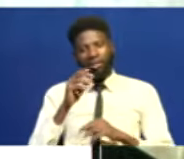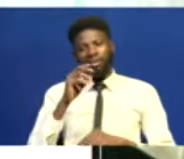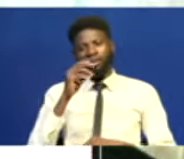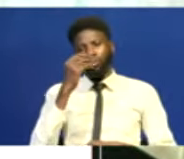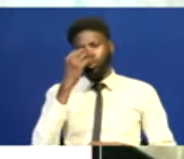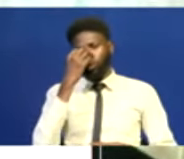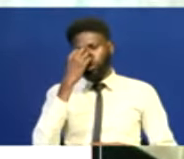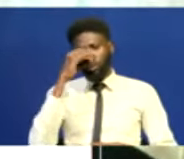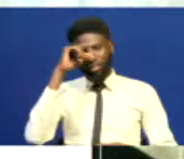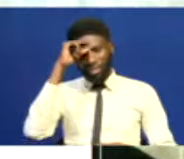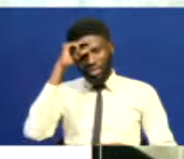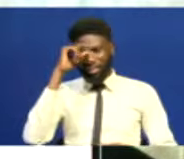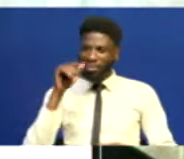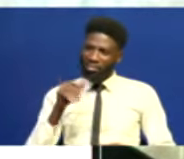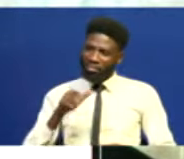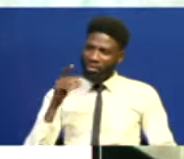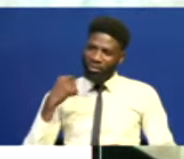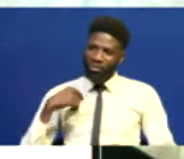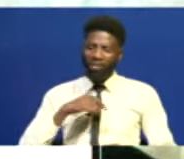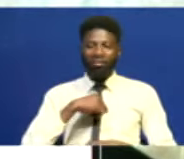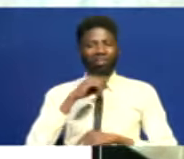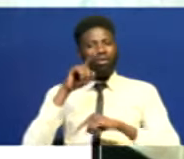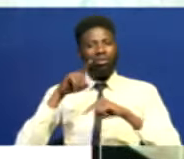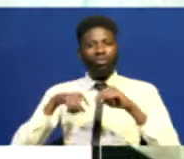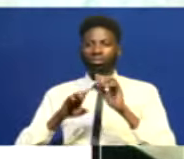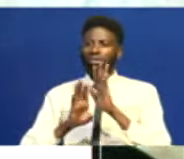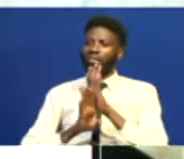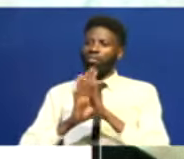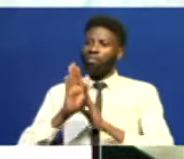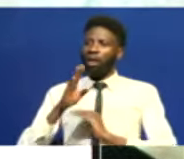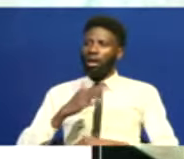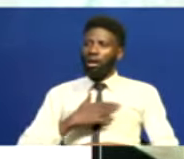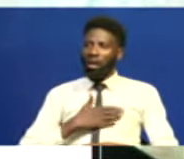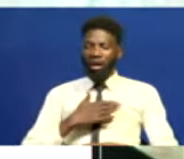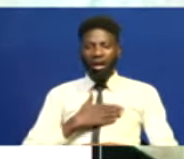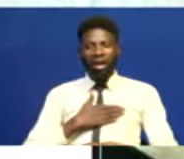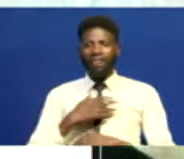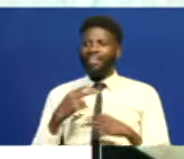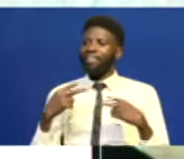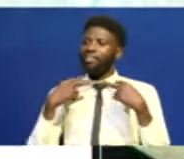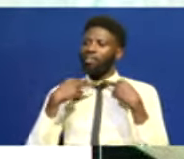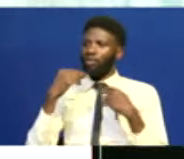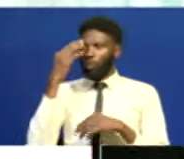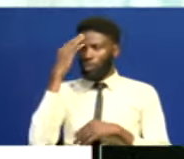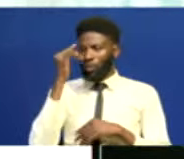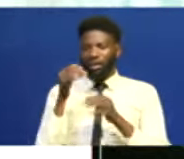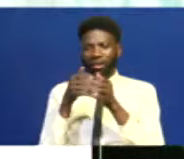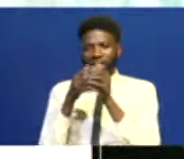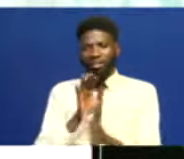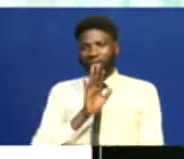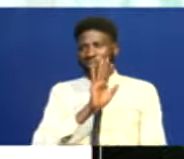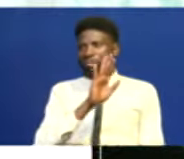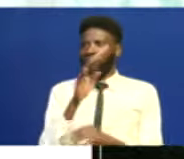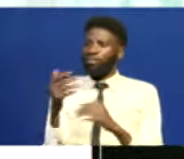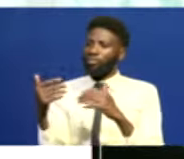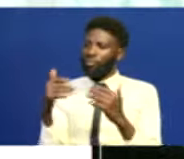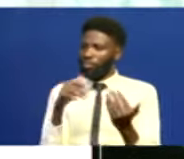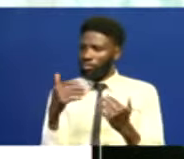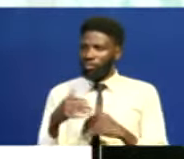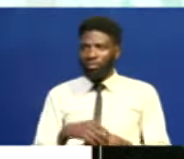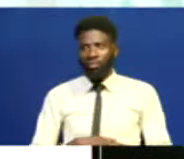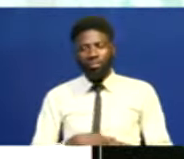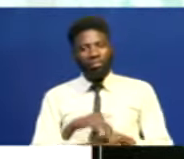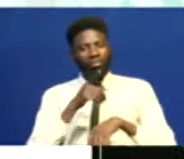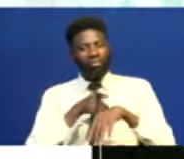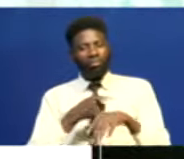kubali maendeleo yetu isimame kwa sababu ya siasa duni ya viongozi kupigana. Tukienda tufanye uchaguzi